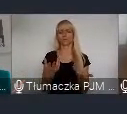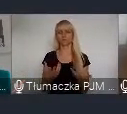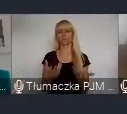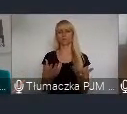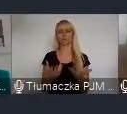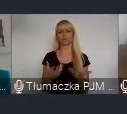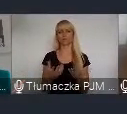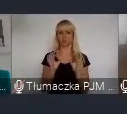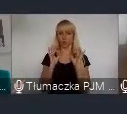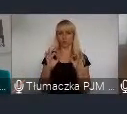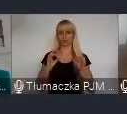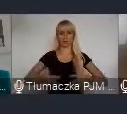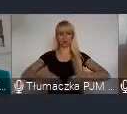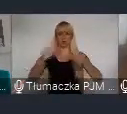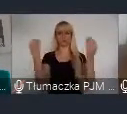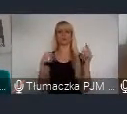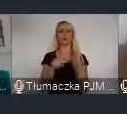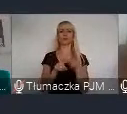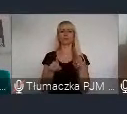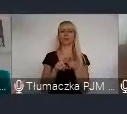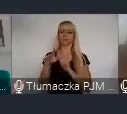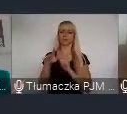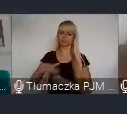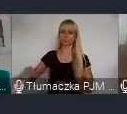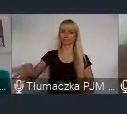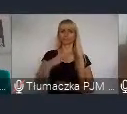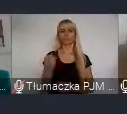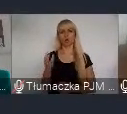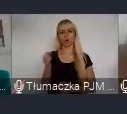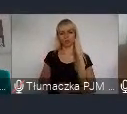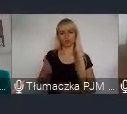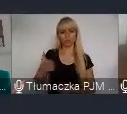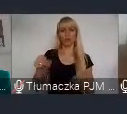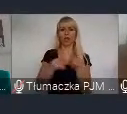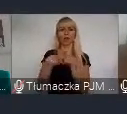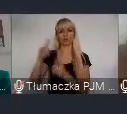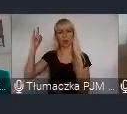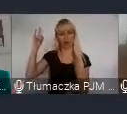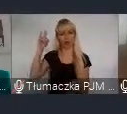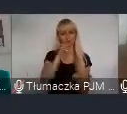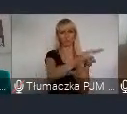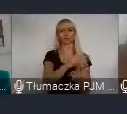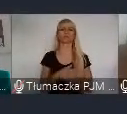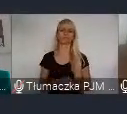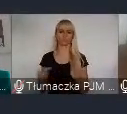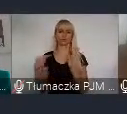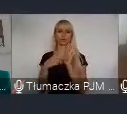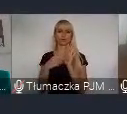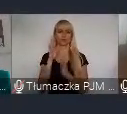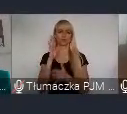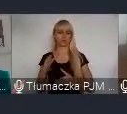sektor kolejowy, lotniczy, również w ramach sieci TNT. Jeżeli chodzi o Europejski Fundusz Rozwoju Regionalnego,